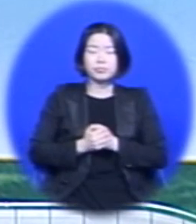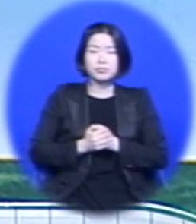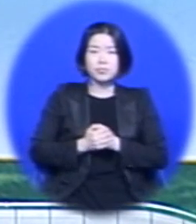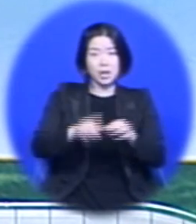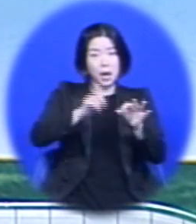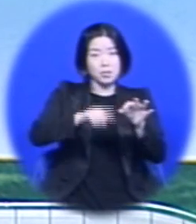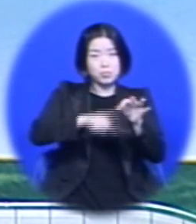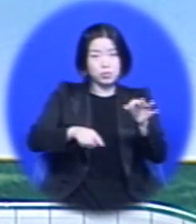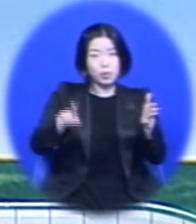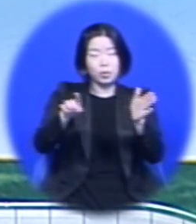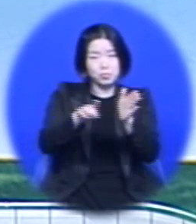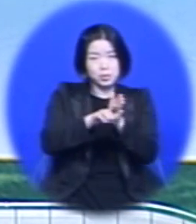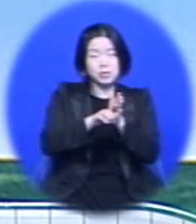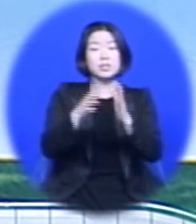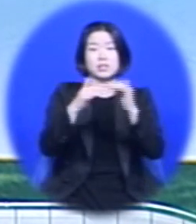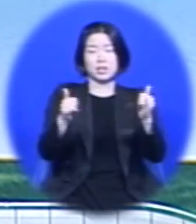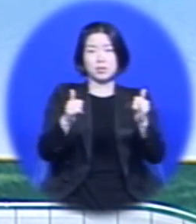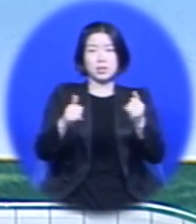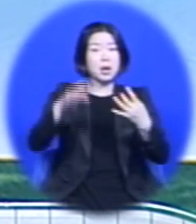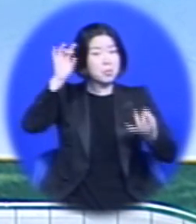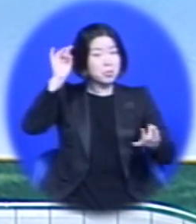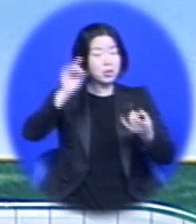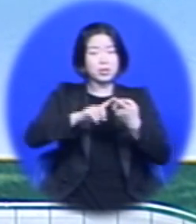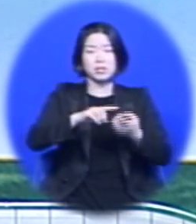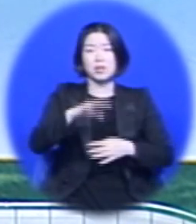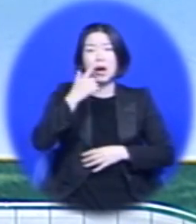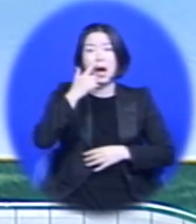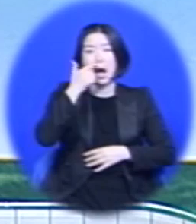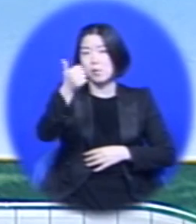불교를 믿는 불교 신자들이 부처를 아버지라고 안 합니다.